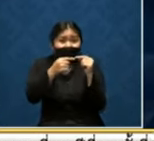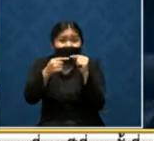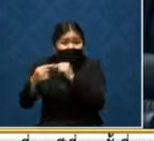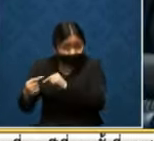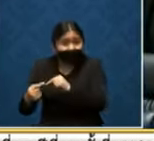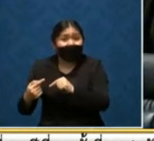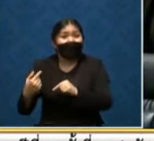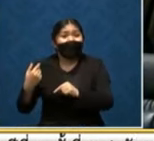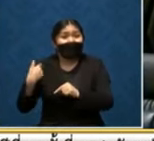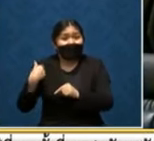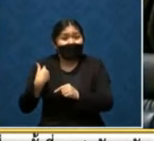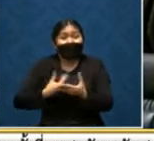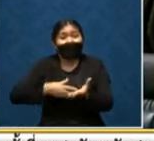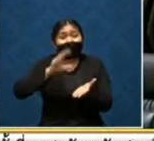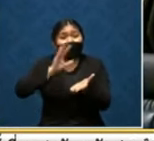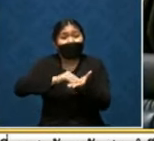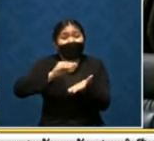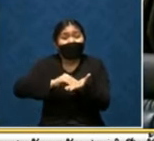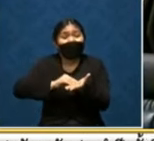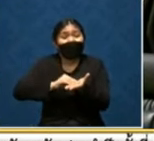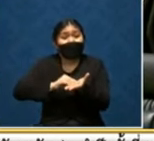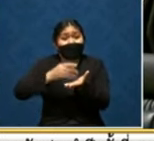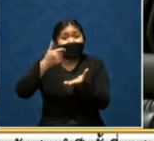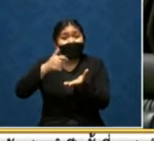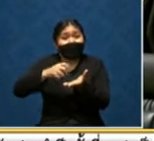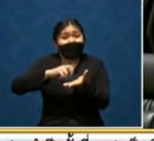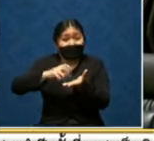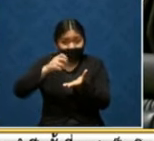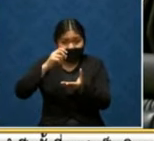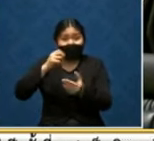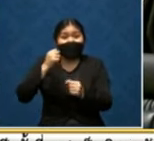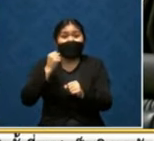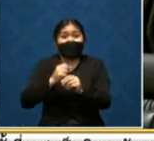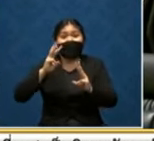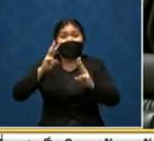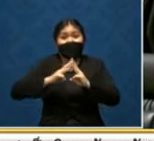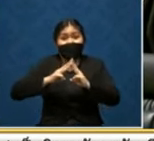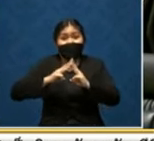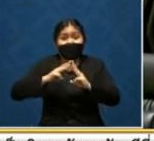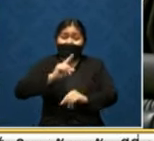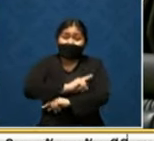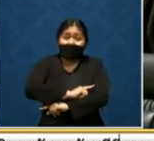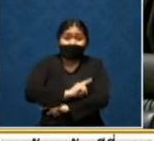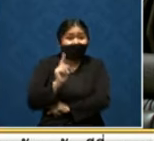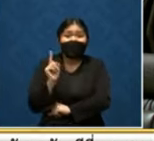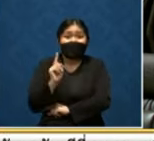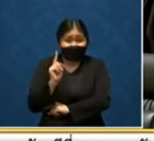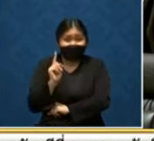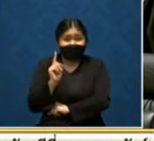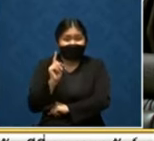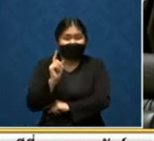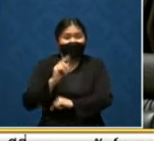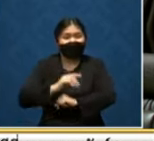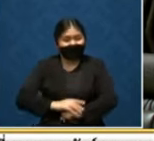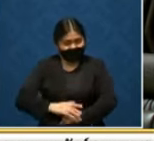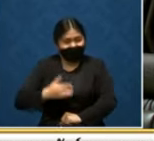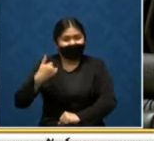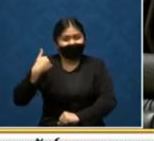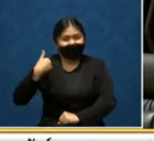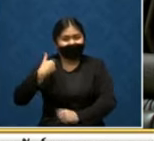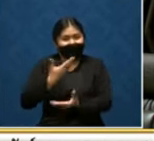ลงบันทึกข้อความไว้ด้วยว่าทำสัญญางานนี้ไปเมื่อวันที่เท่าไหร่ทำสัญญางานนี้ไปเมื่อวันที่เท่าไหร่มีการ